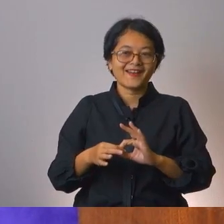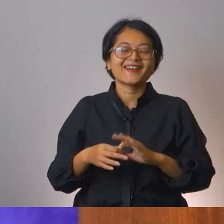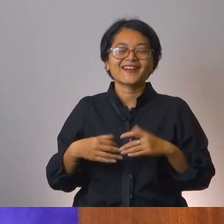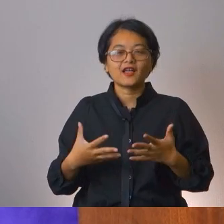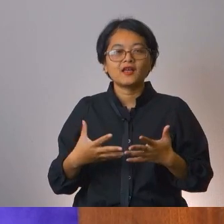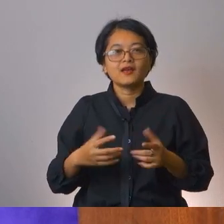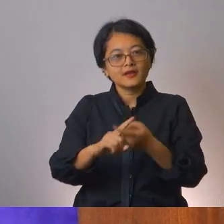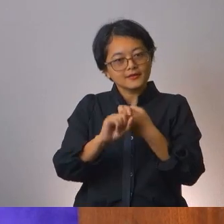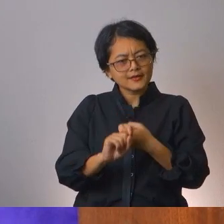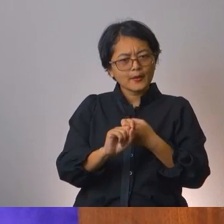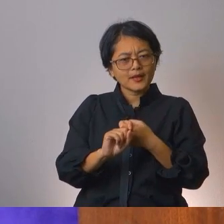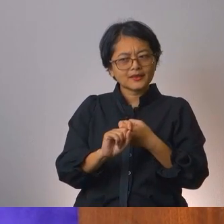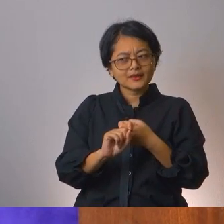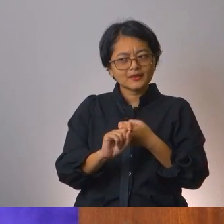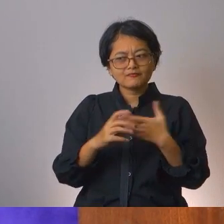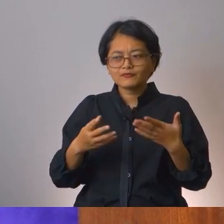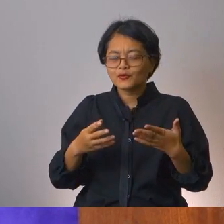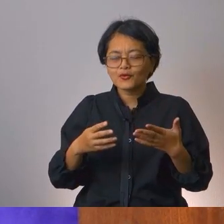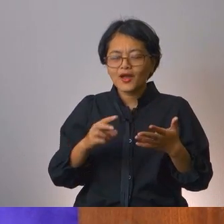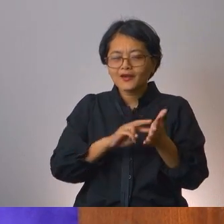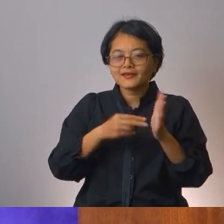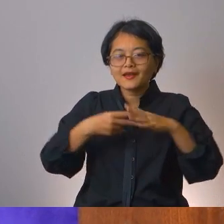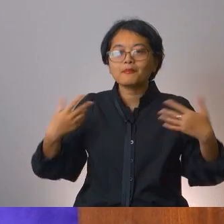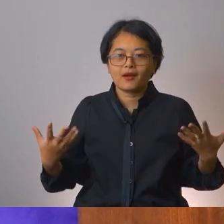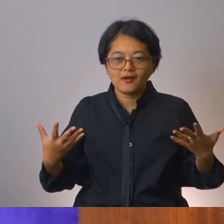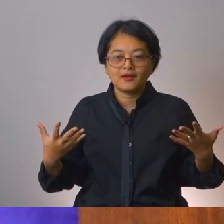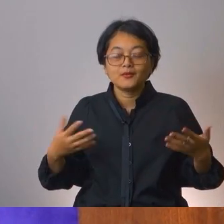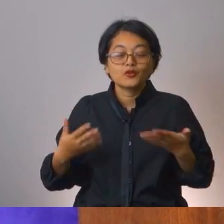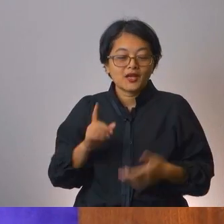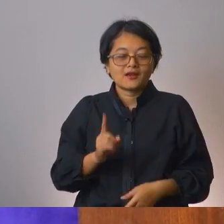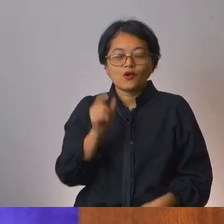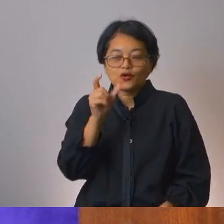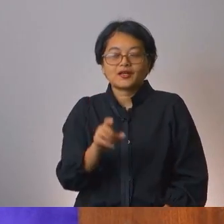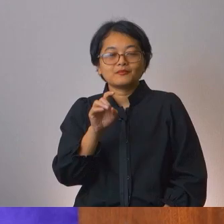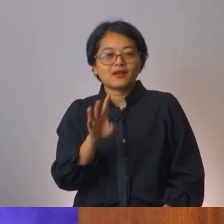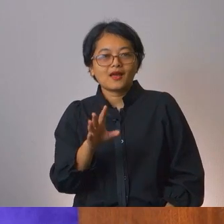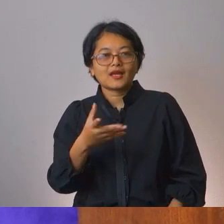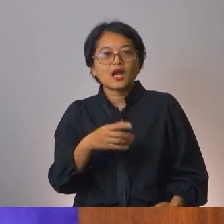Beberapa orang menyebutkan seperti begini. Seorang sahabat itu seperti cermin.